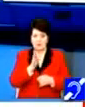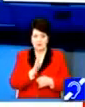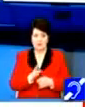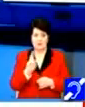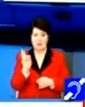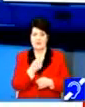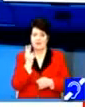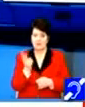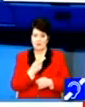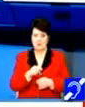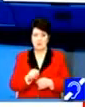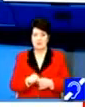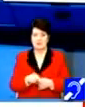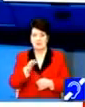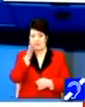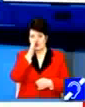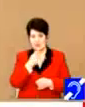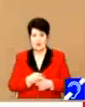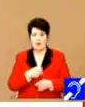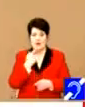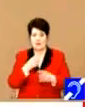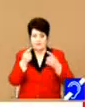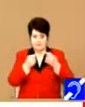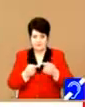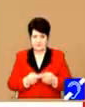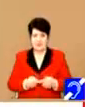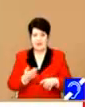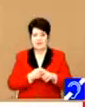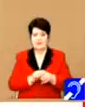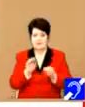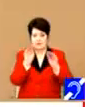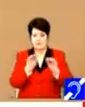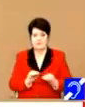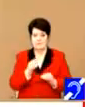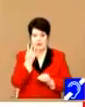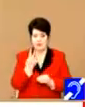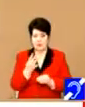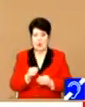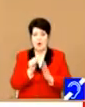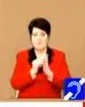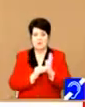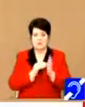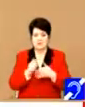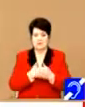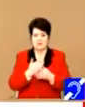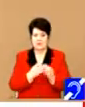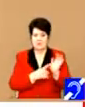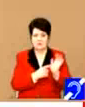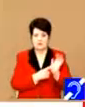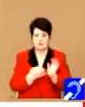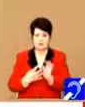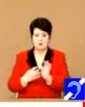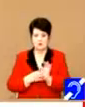de troleibuze numărul 1 din Chișinău. În urma încălcărilor depistate, oamenii legii au întocmit 4 procese verbale și au aplicat amenzi de la 600 până